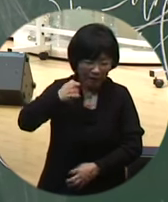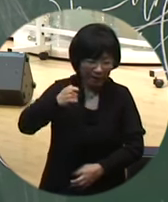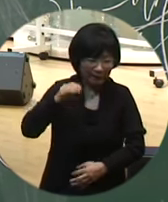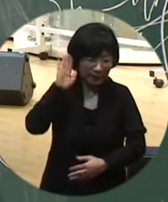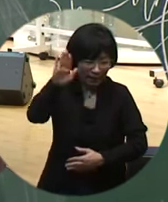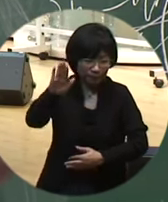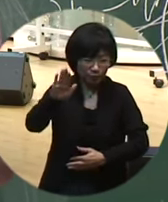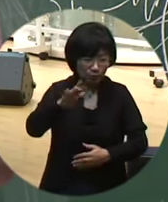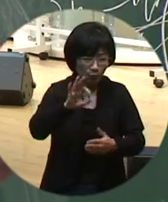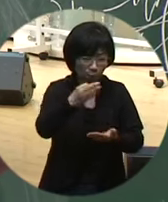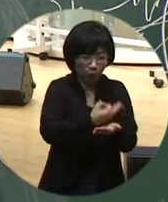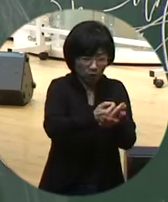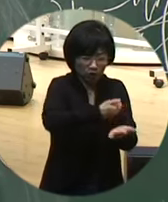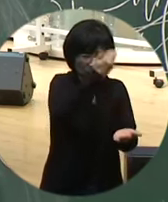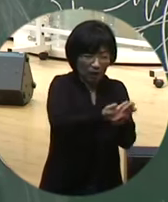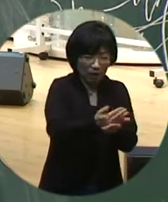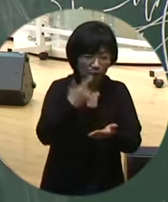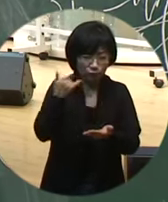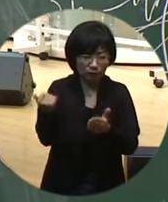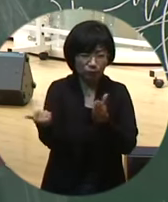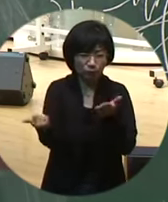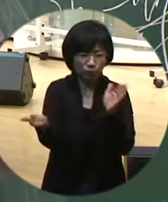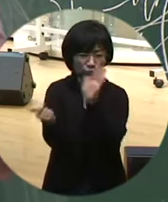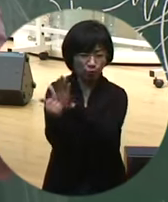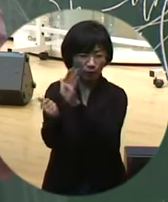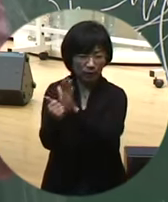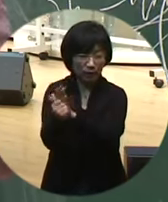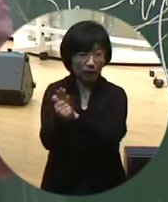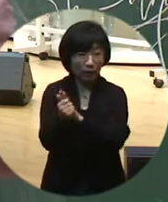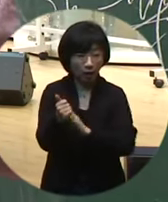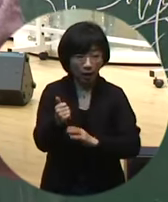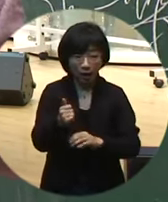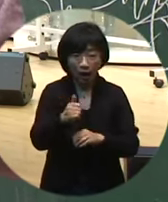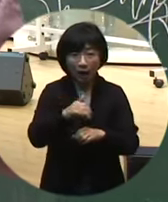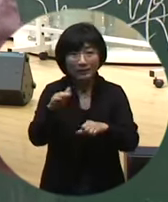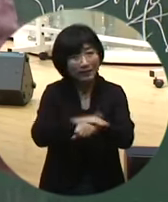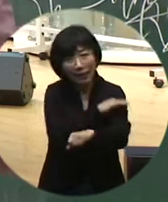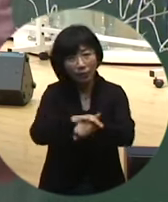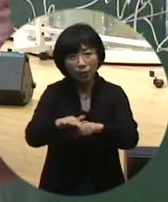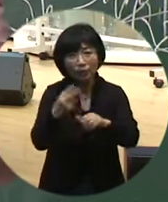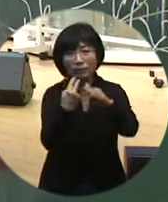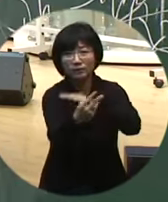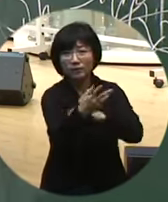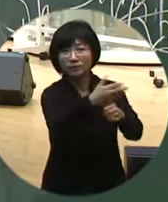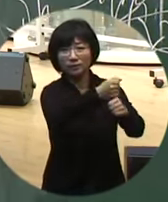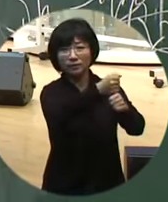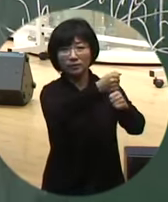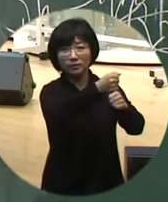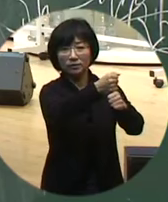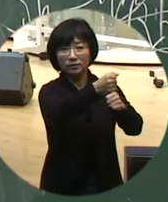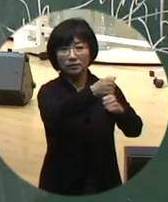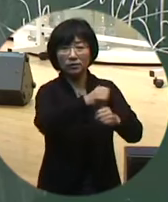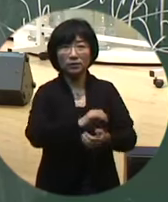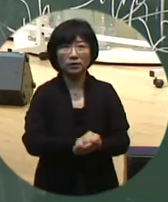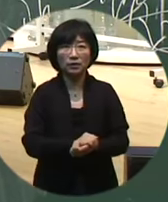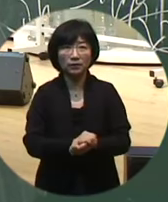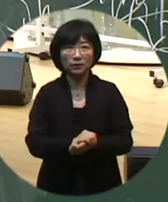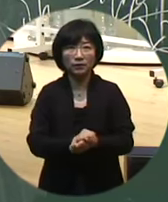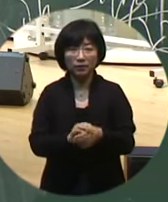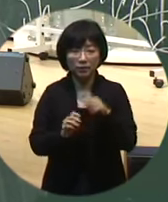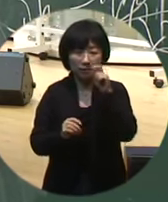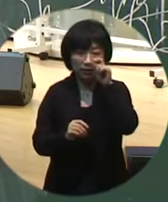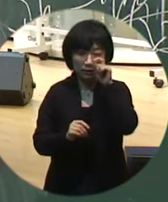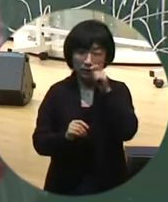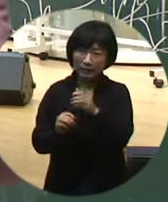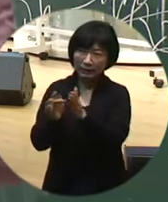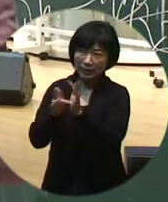가진 겁니다. And with that, they have a dream. 그래서 거기서 비전을 붙잡은 거예요. With that, they hold on to their vision. 그래가지고 예수 믿어서 그 예수 믿는 힘 가지고 그걸 해결하려고 하는